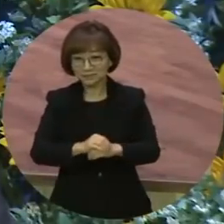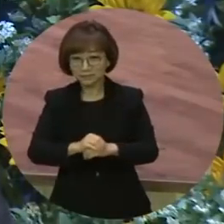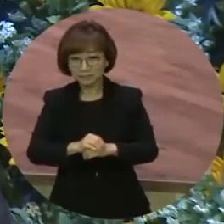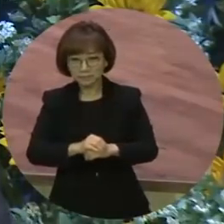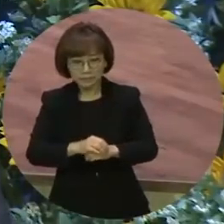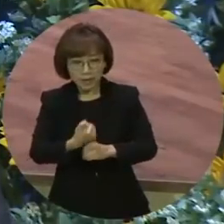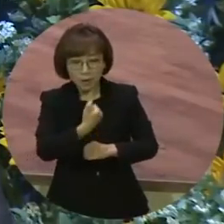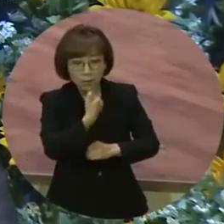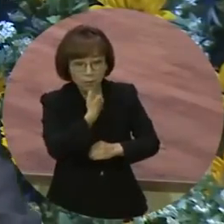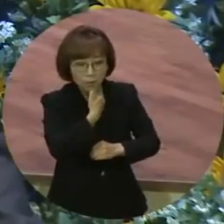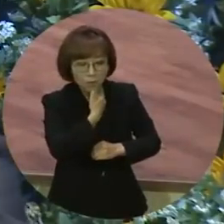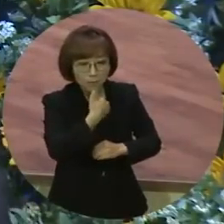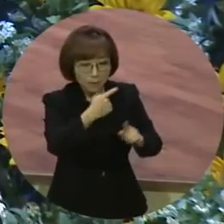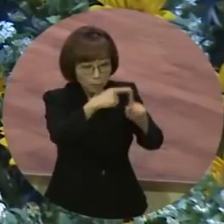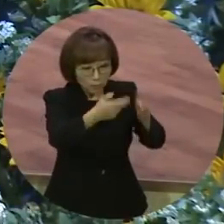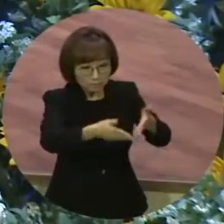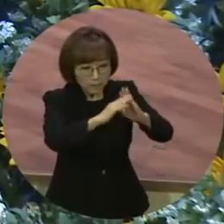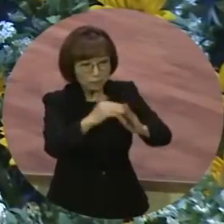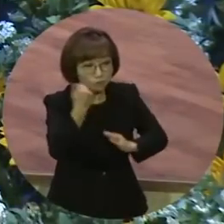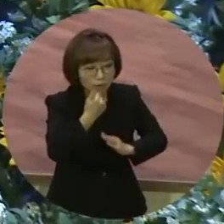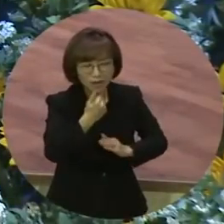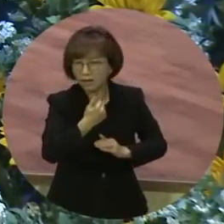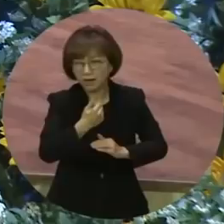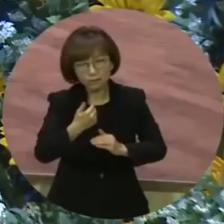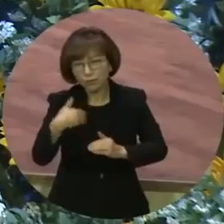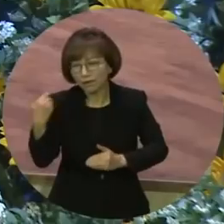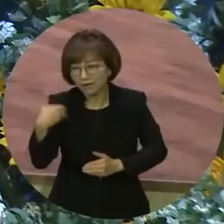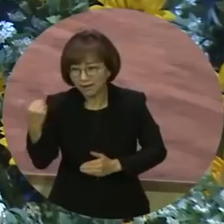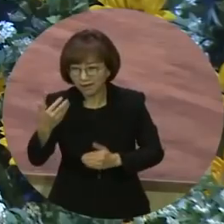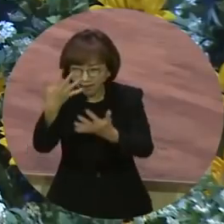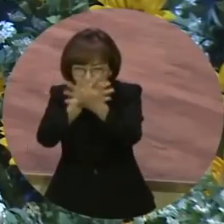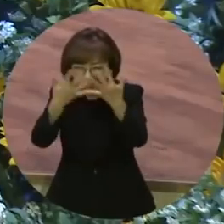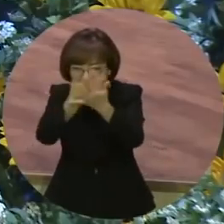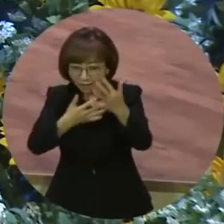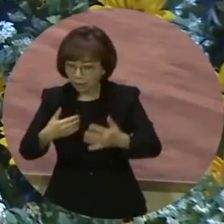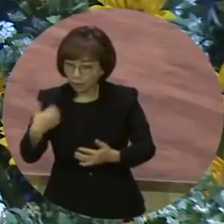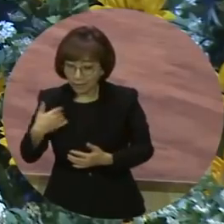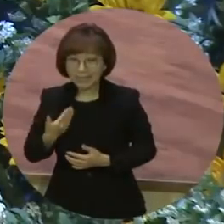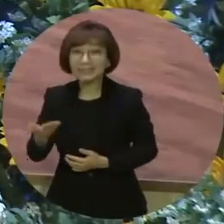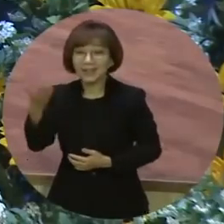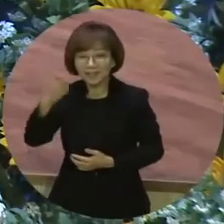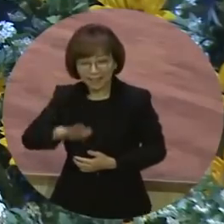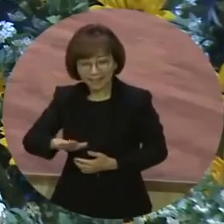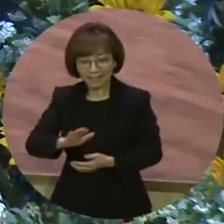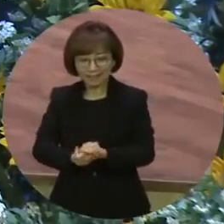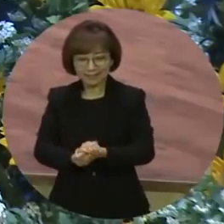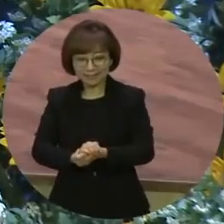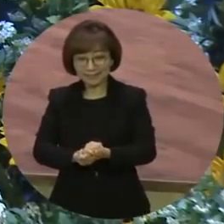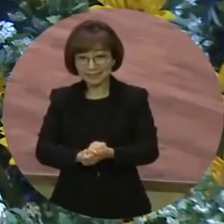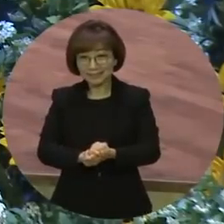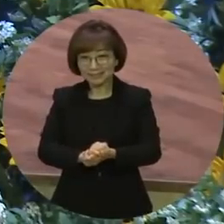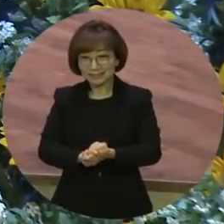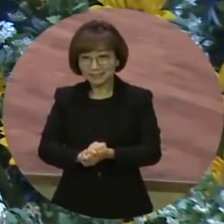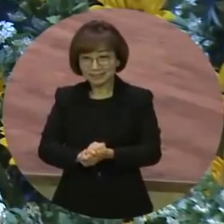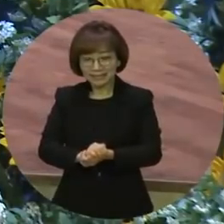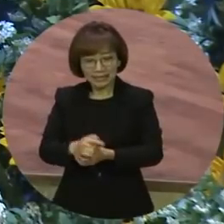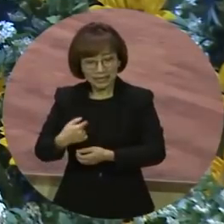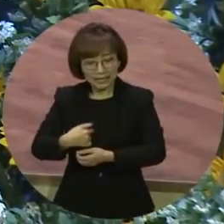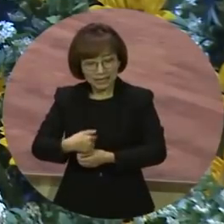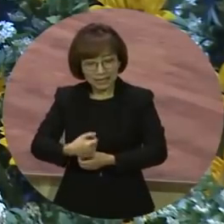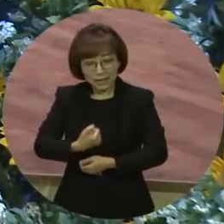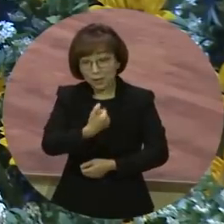이 로마 교회를 세웠는지 정확히 알 수가 없어요. 대부분의 복음 신학자들은 아마